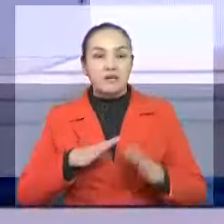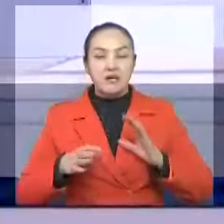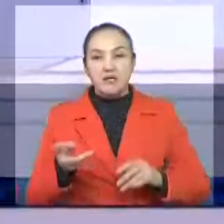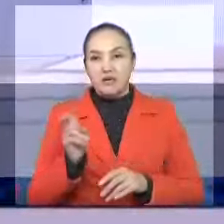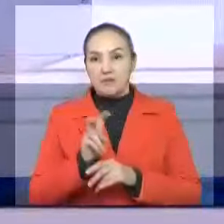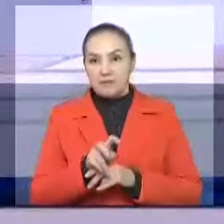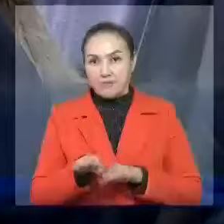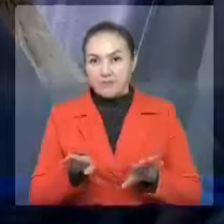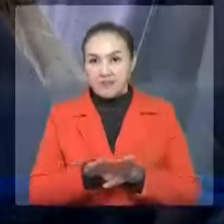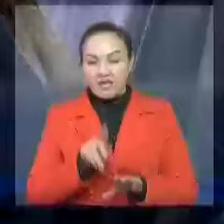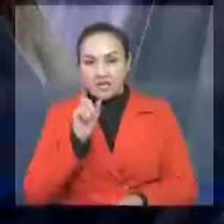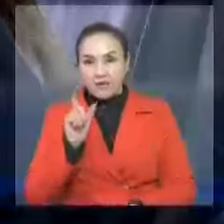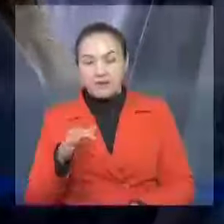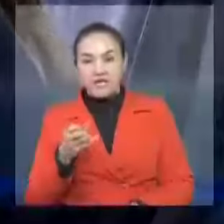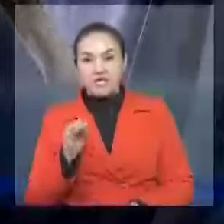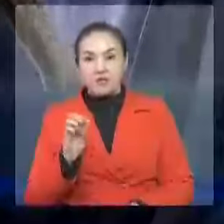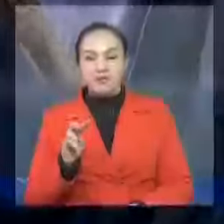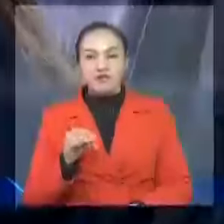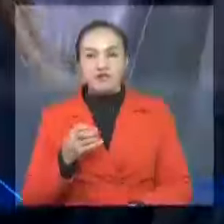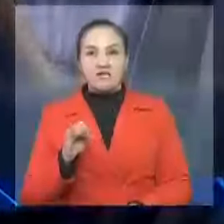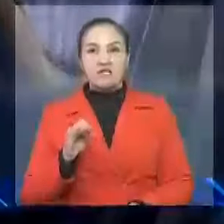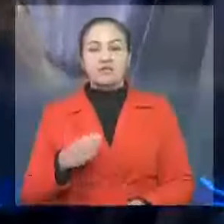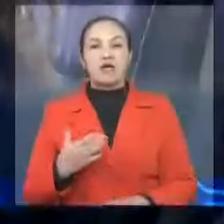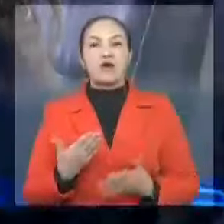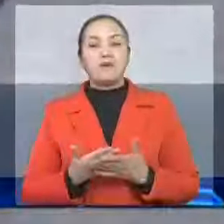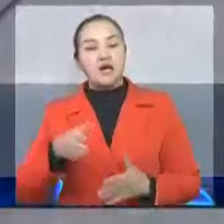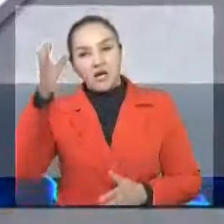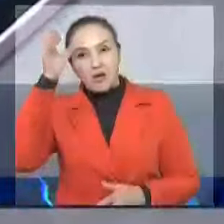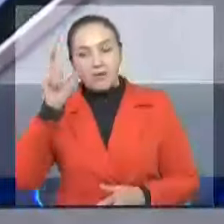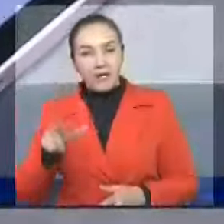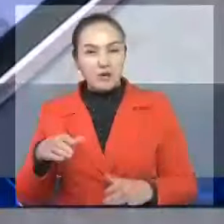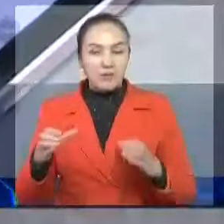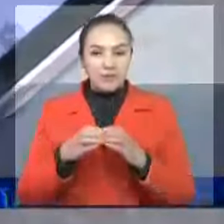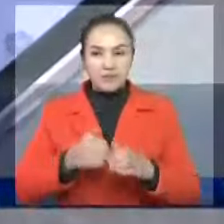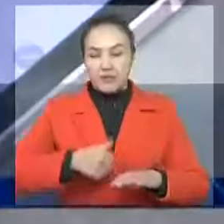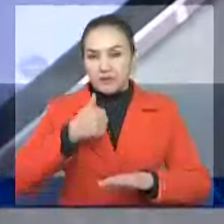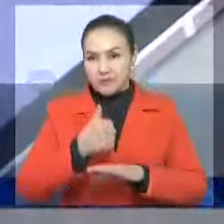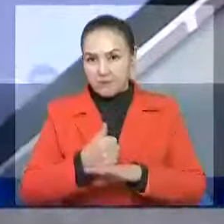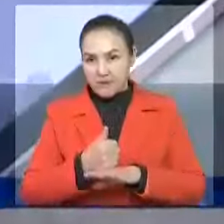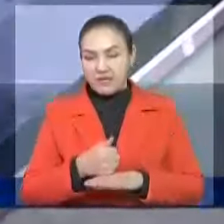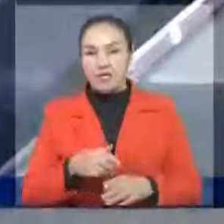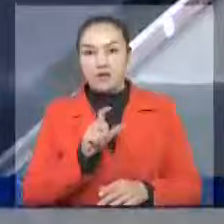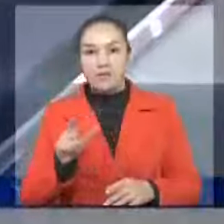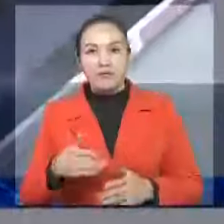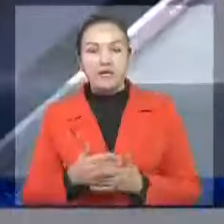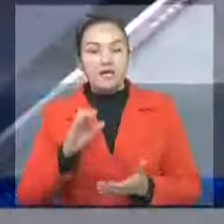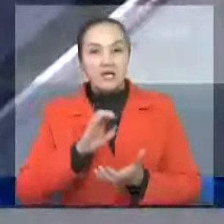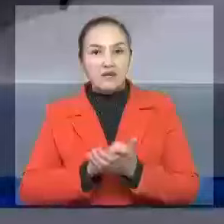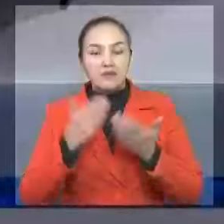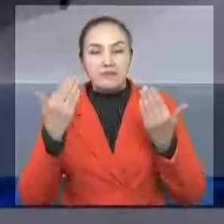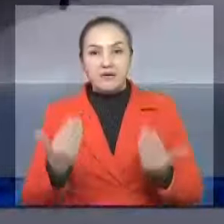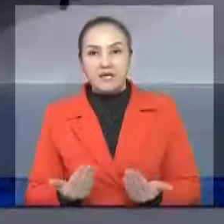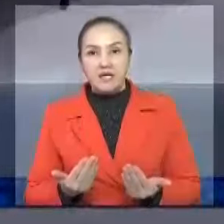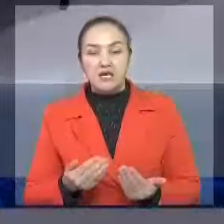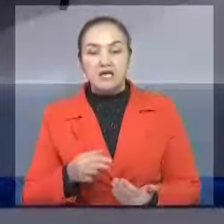жиналды. Сондай жастың бірі Әлшер Жексен, Анатом ғылыми үйірмесінің топ басшысы. Оның жұртшылық алдында таныстырған бүгінгі